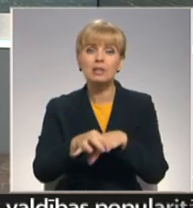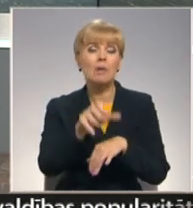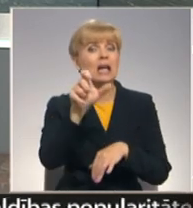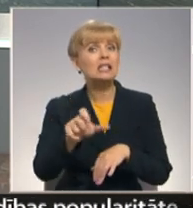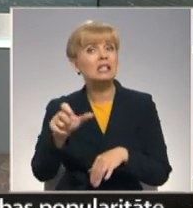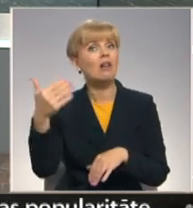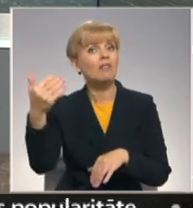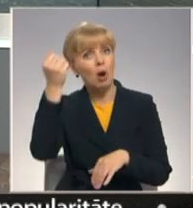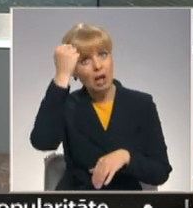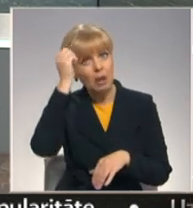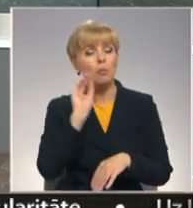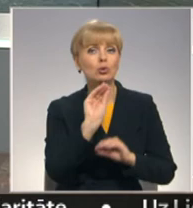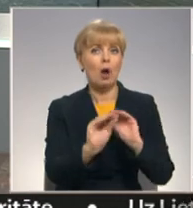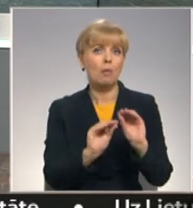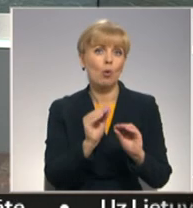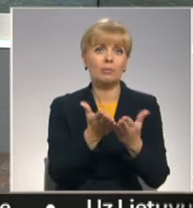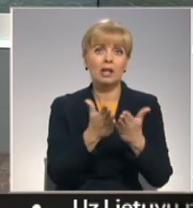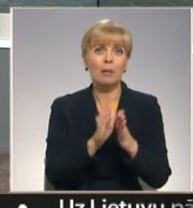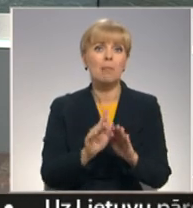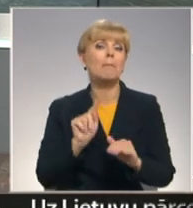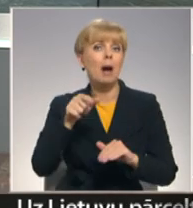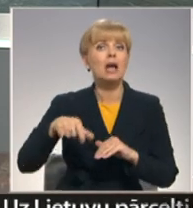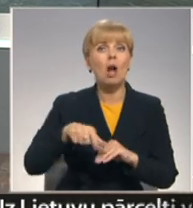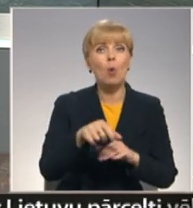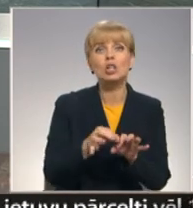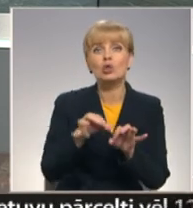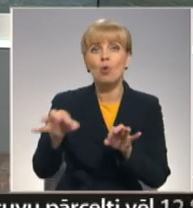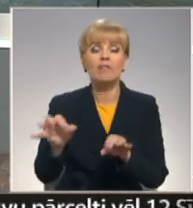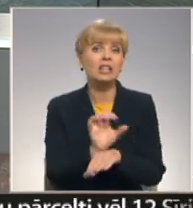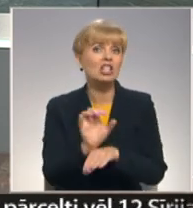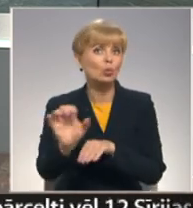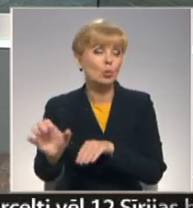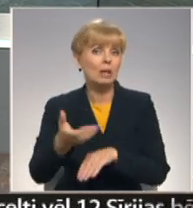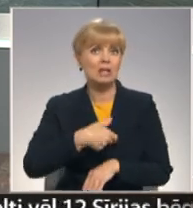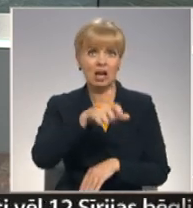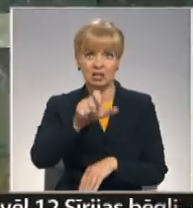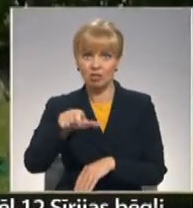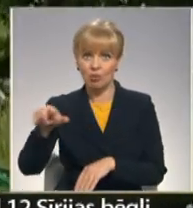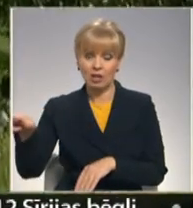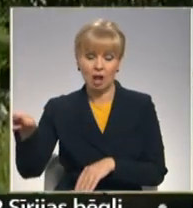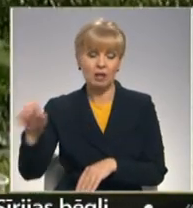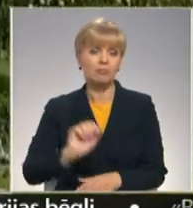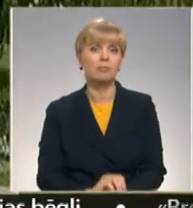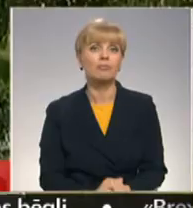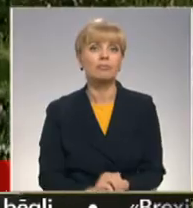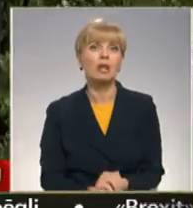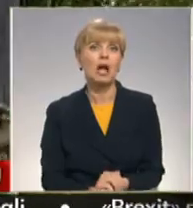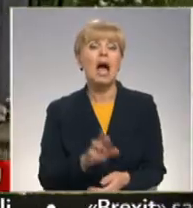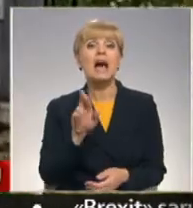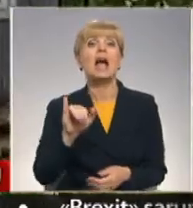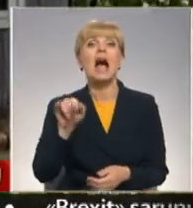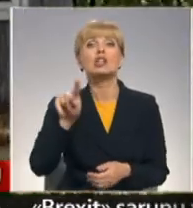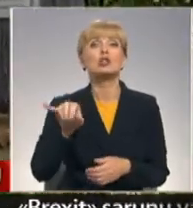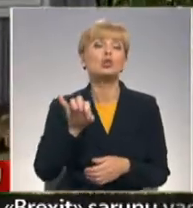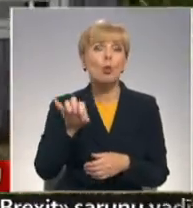par Pārgaujas novadā izsūtītajiem iedzīvotājiem un vairāk Gunta Matisona. Pie Raiskuma pagasta